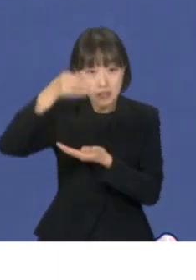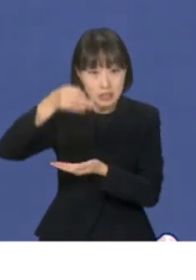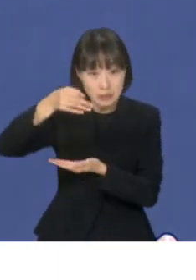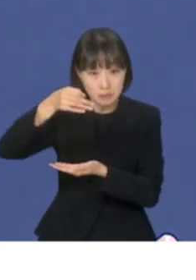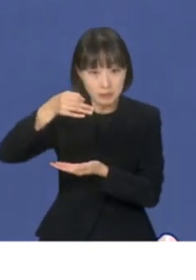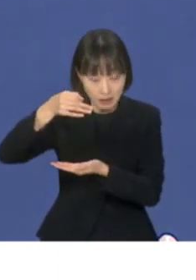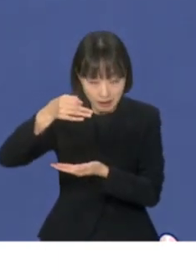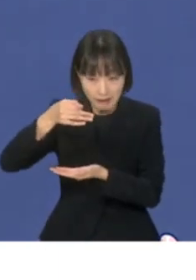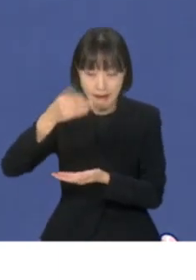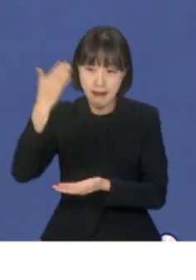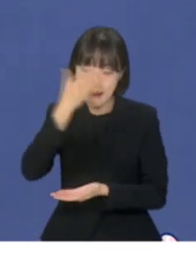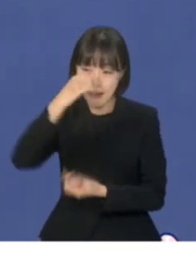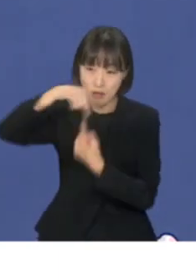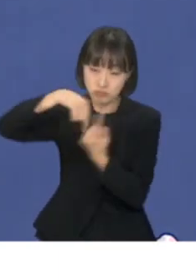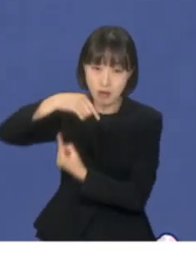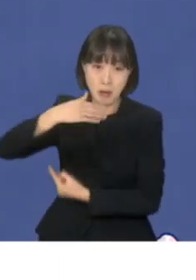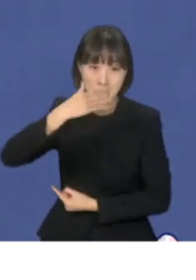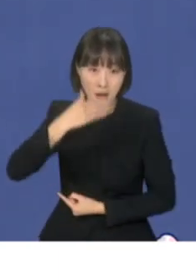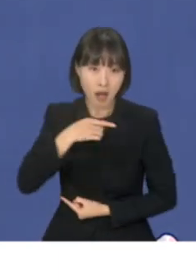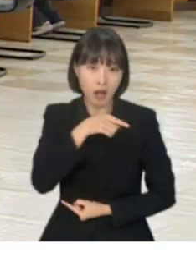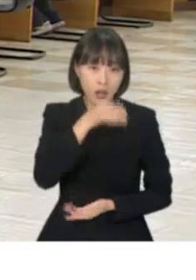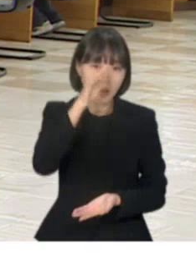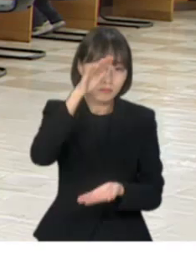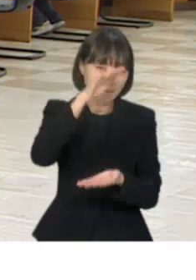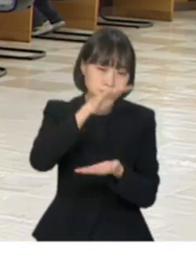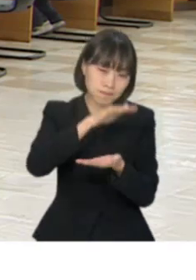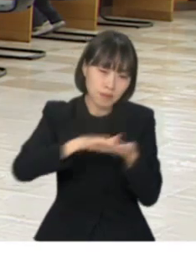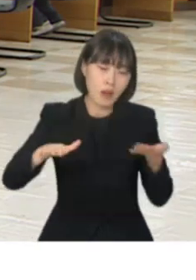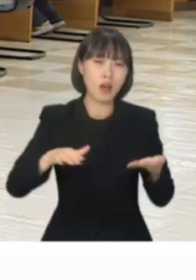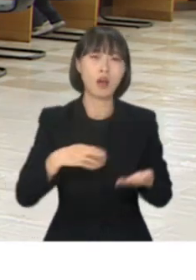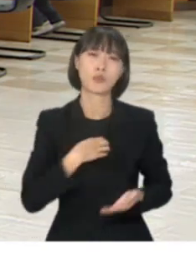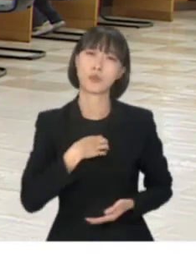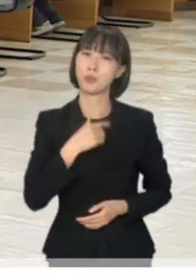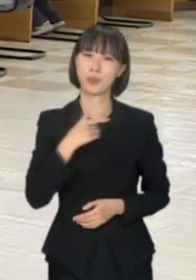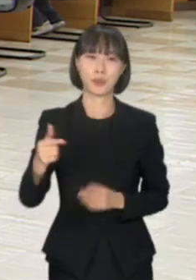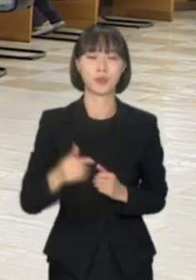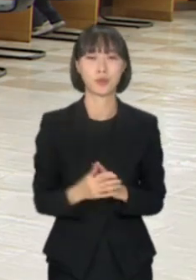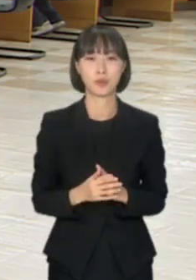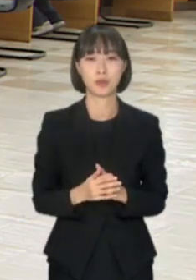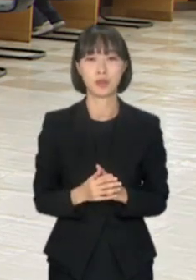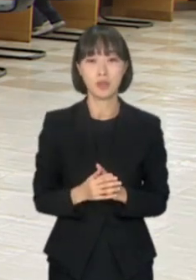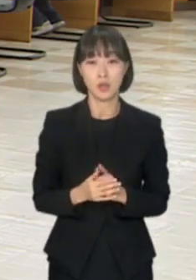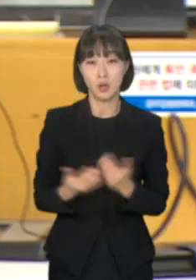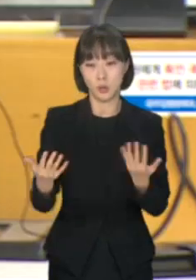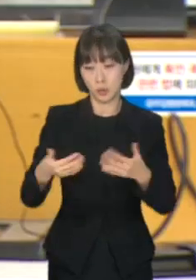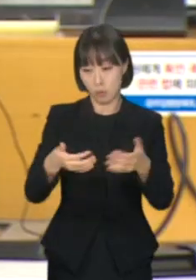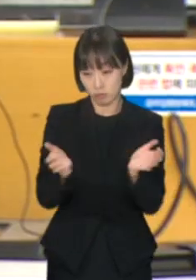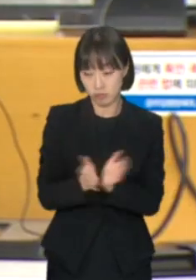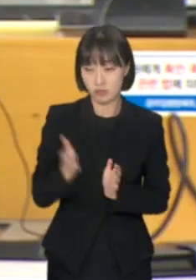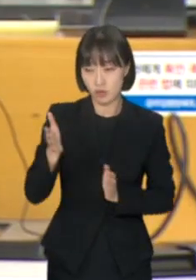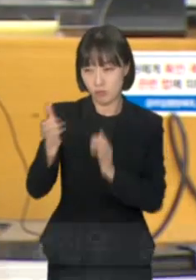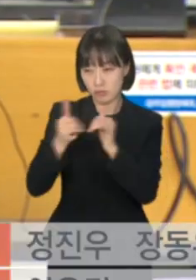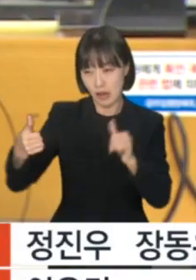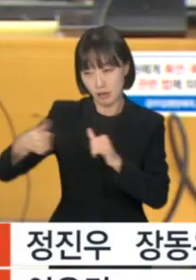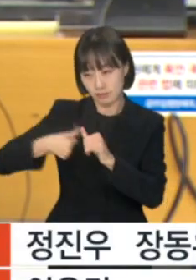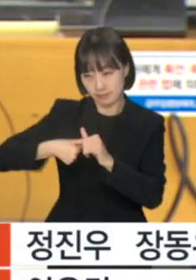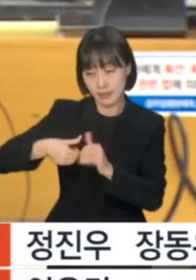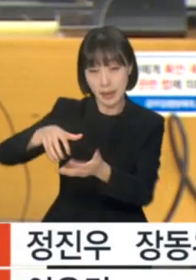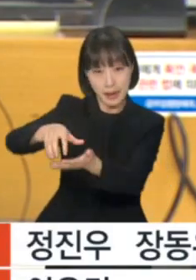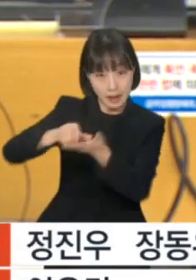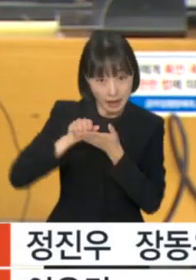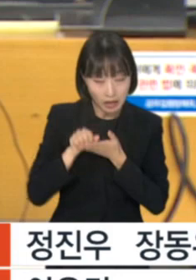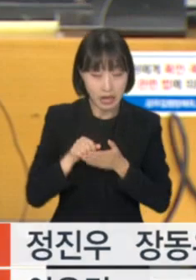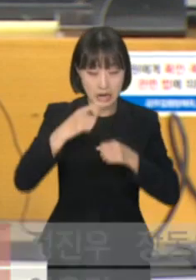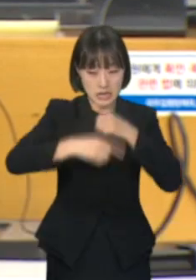지속 가능성을 위협하는 수준으로 악화되었습니다. 노동부는 전문가 의견 수렴 등을 거쳐 연내에